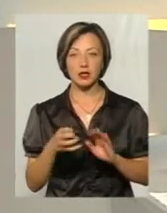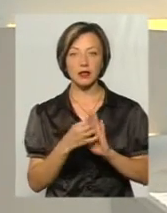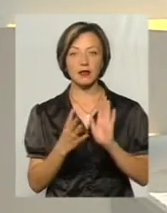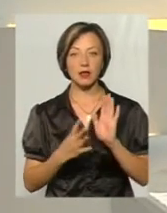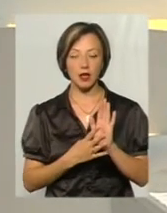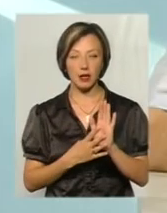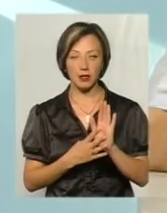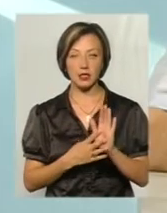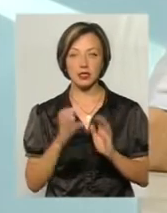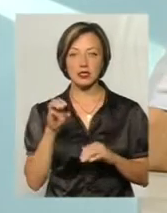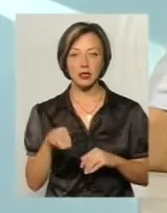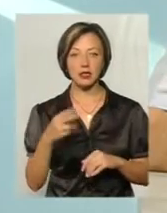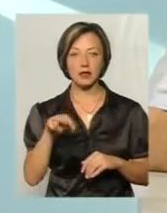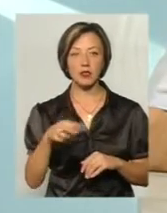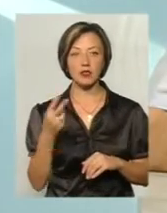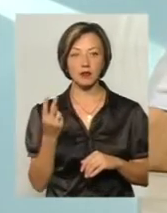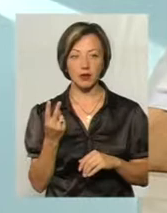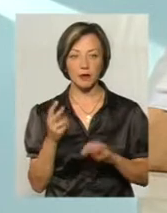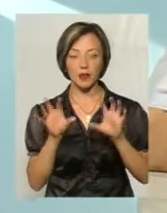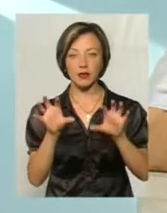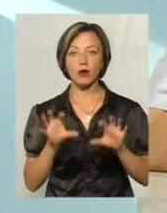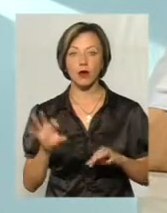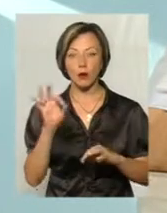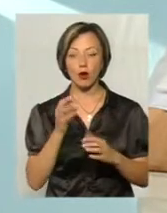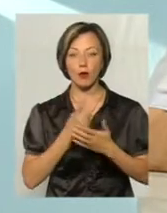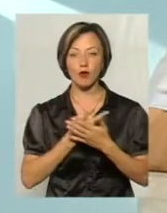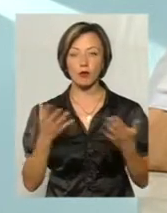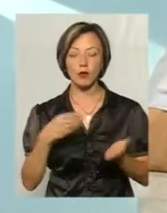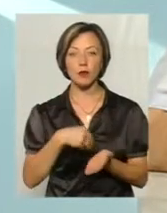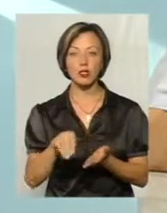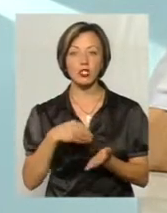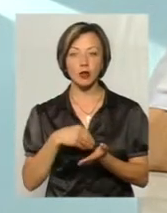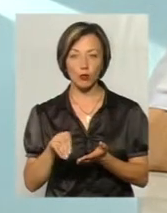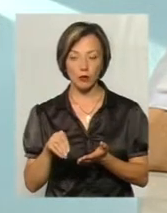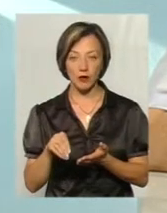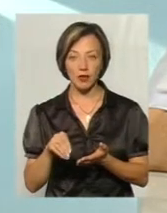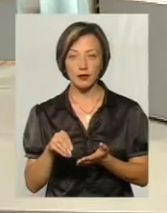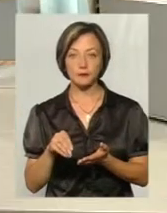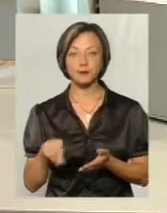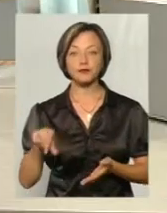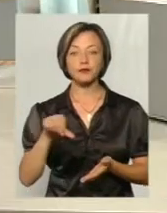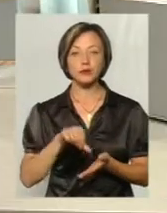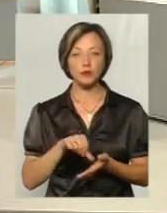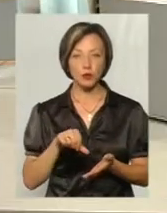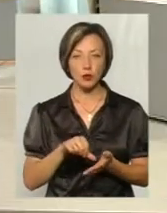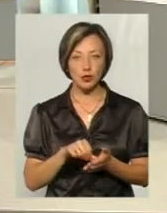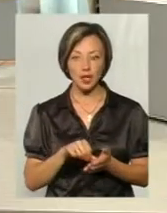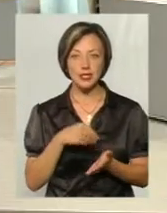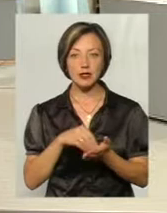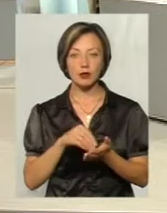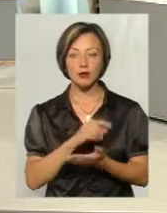19 і статті 22 Закону про публічні закупівлі, значить, учасник